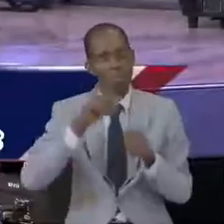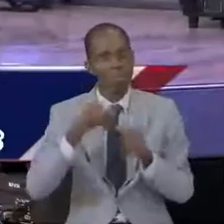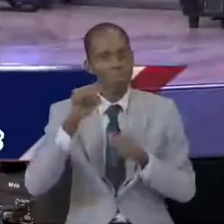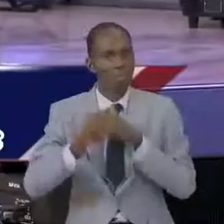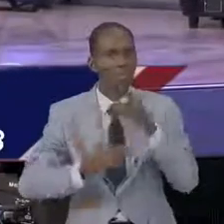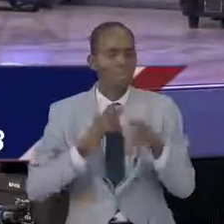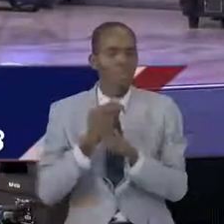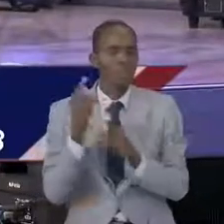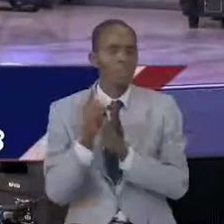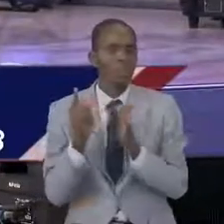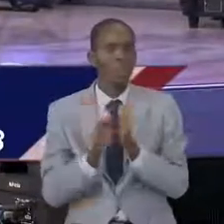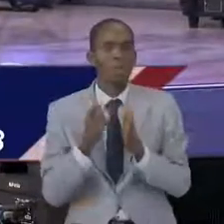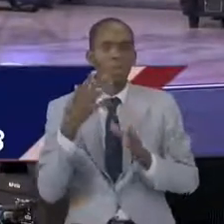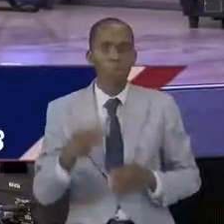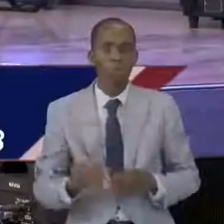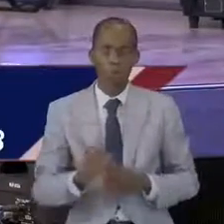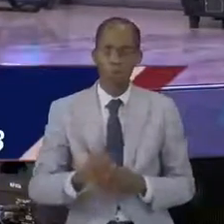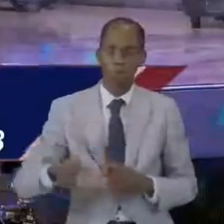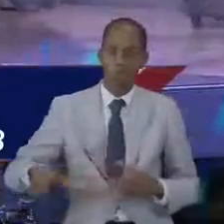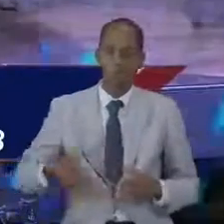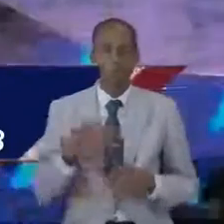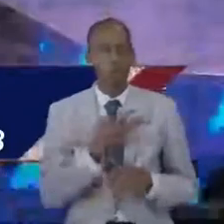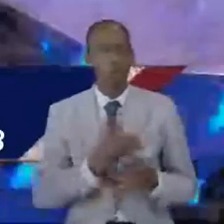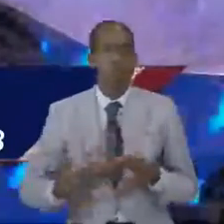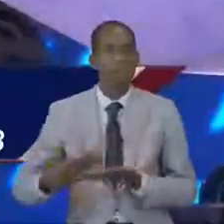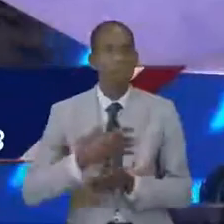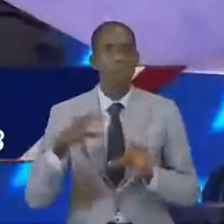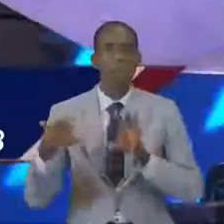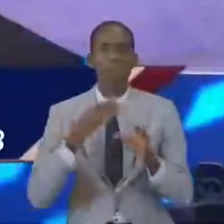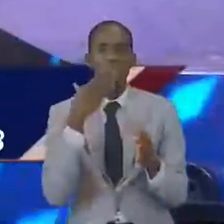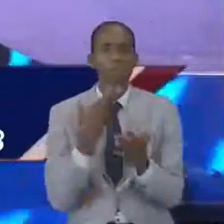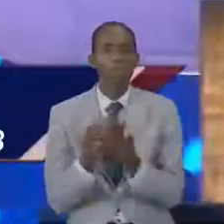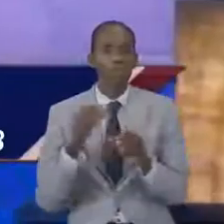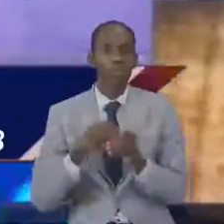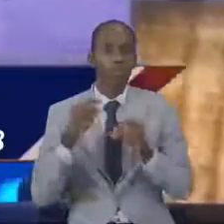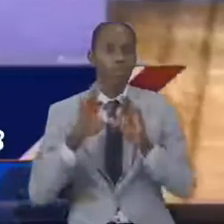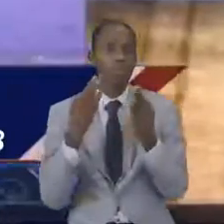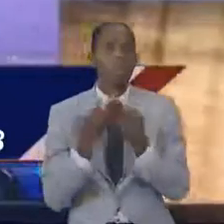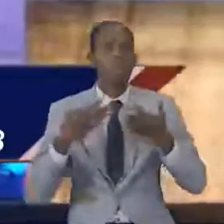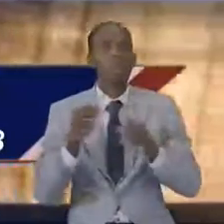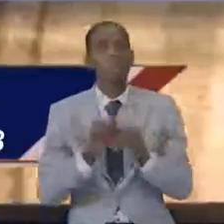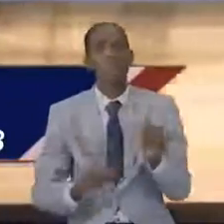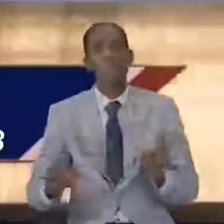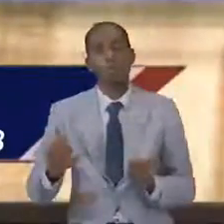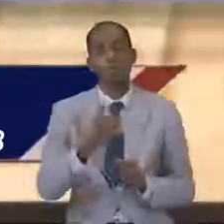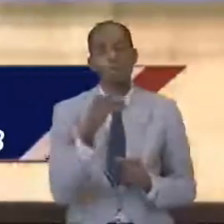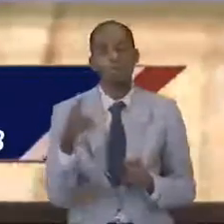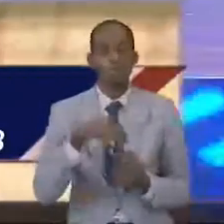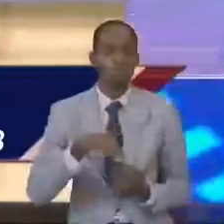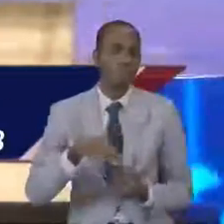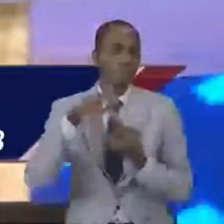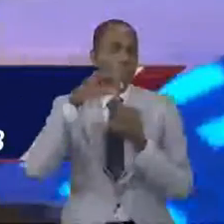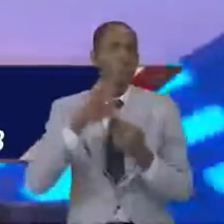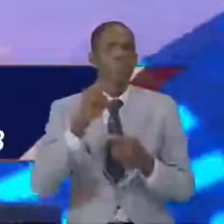universelle de la semaine de moissonneuse de faire du bien dans la famille que chacun de vous